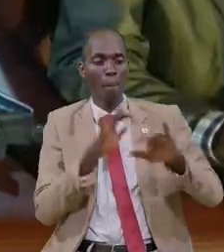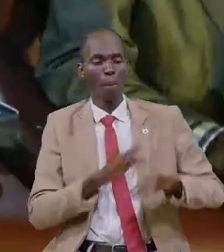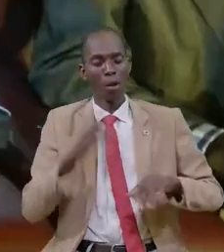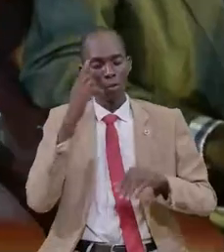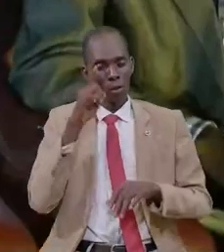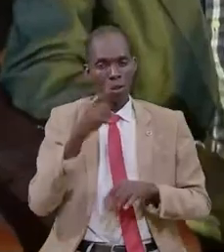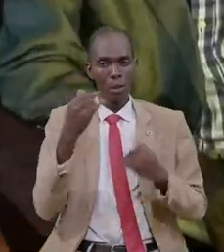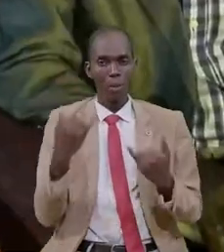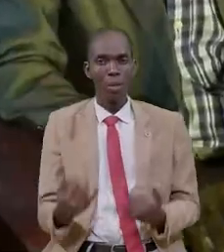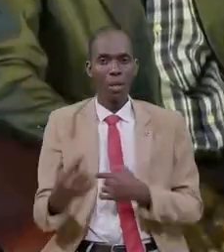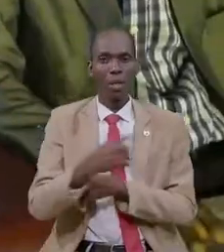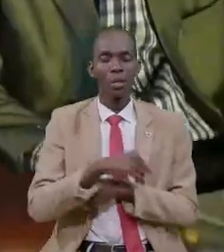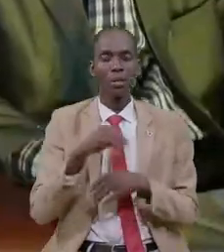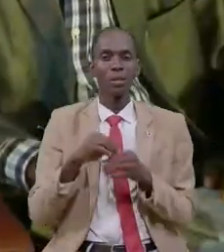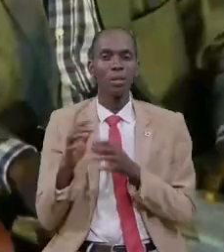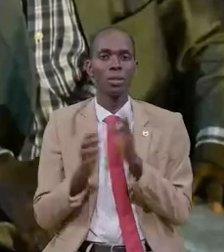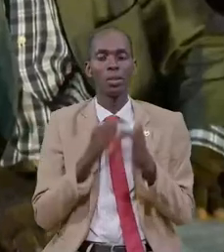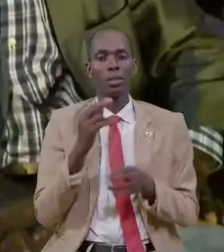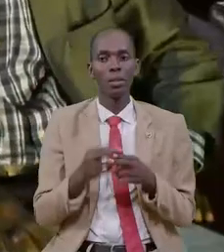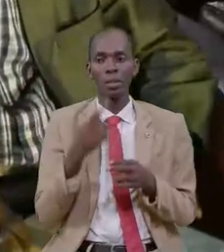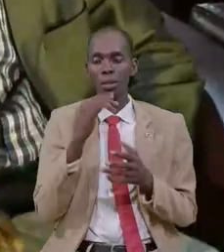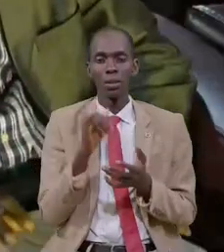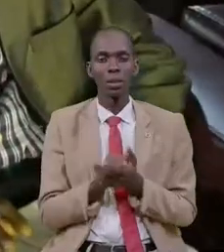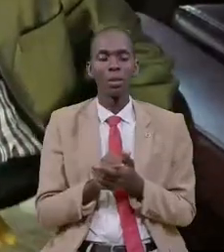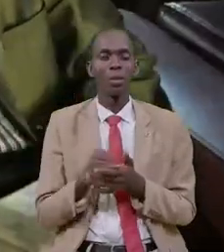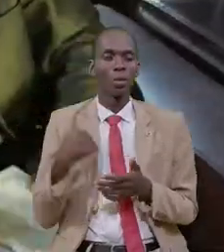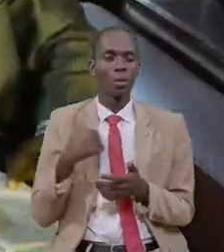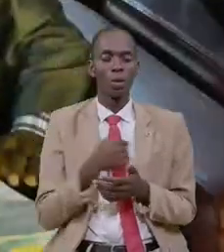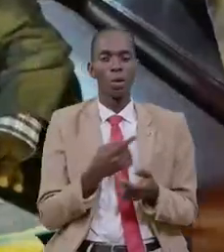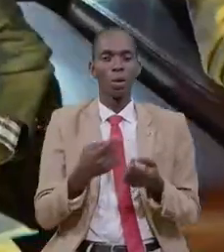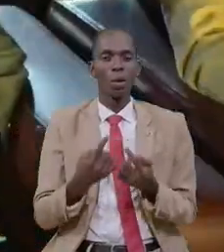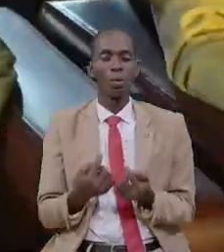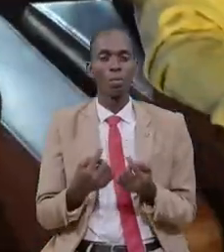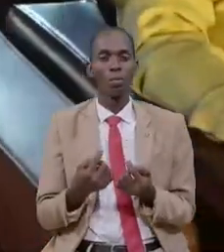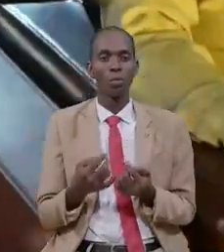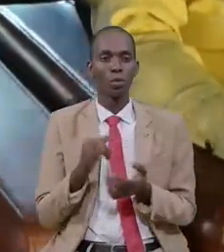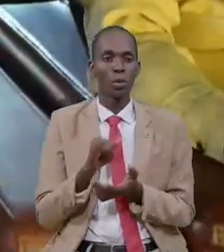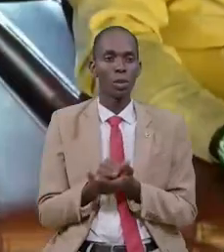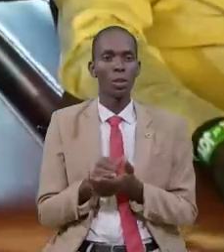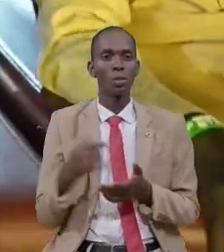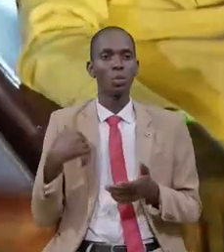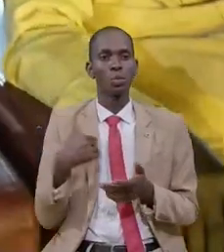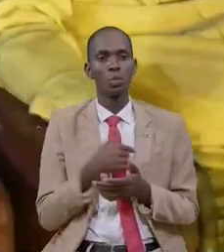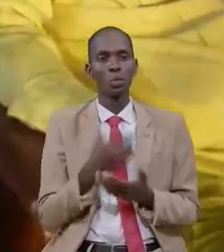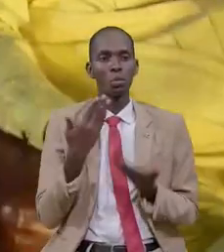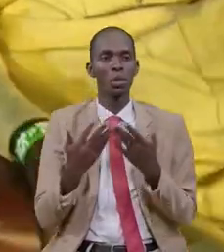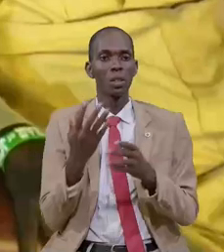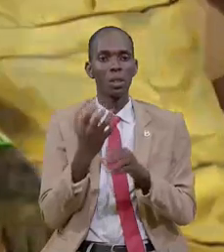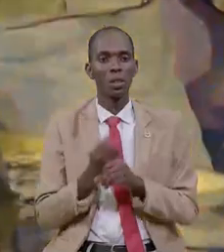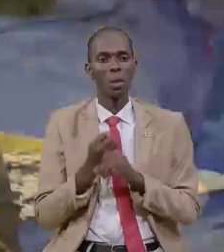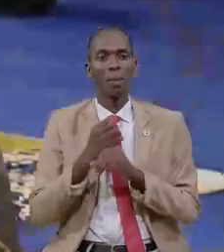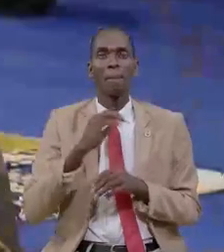pour toi ce jour. Il dit nous venons afin d'obtenir miséricorde et de trouver